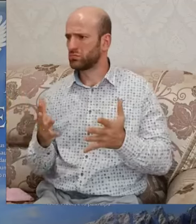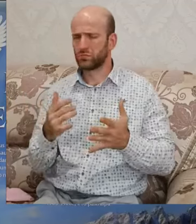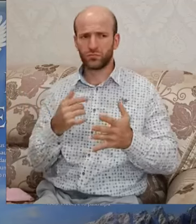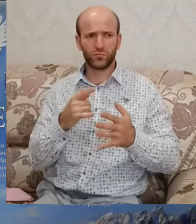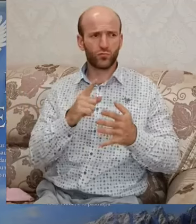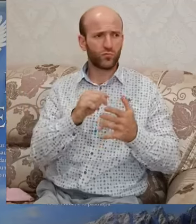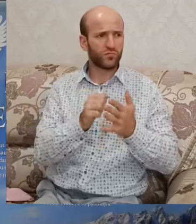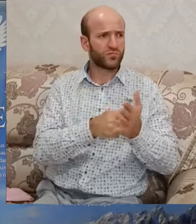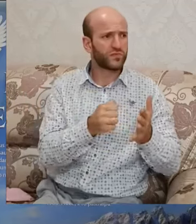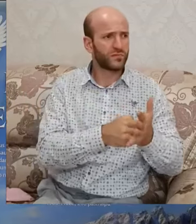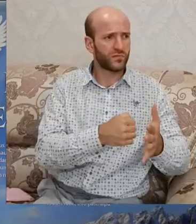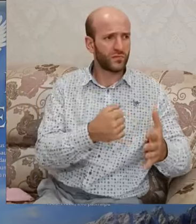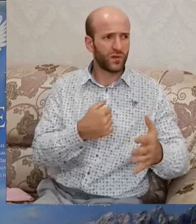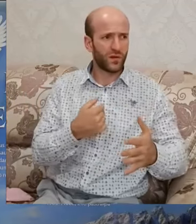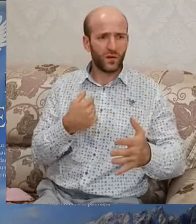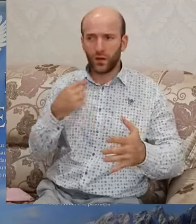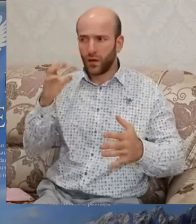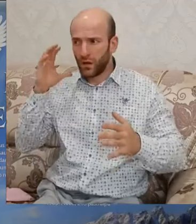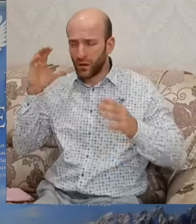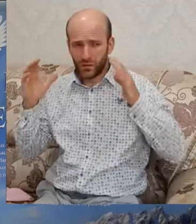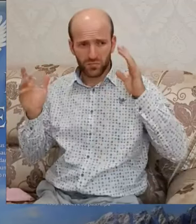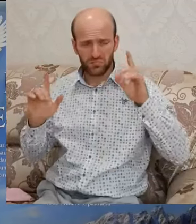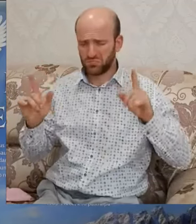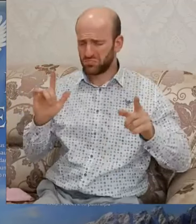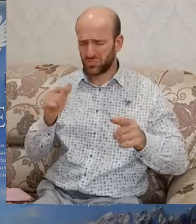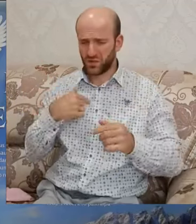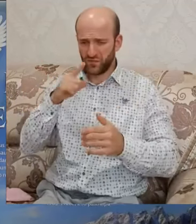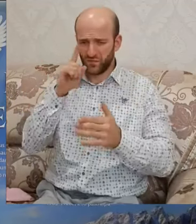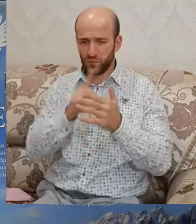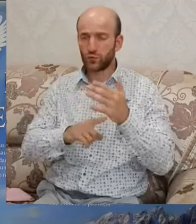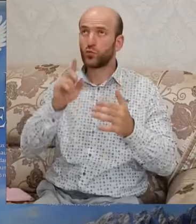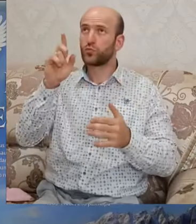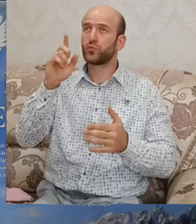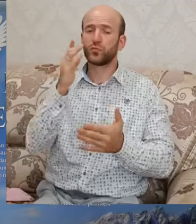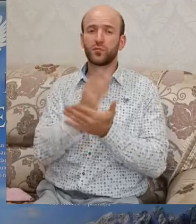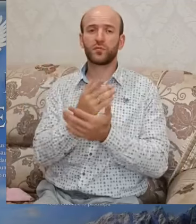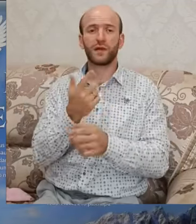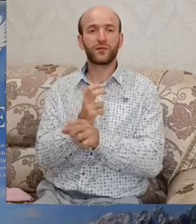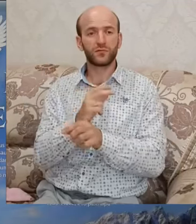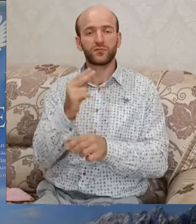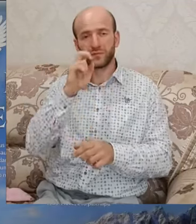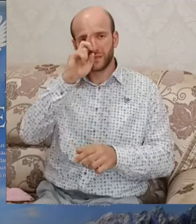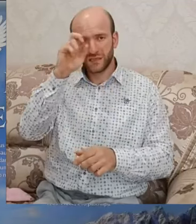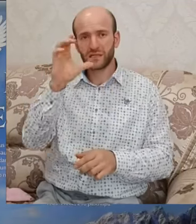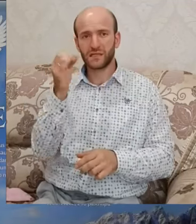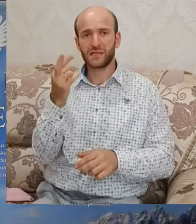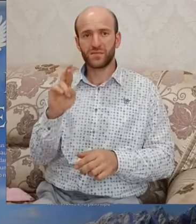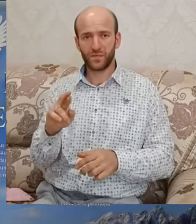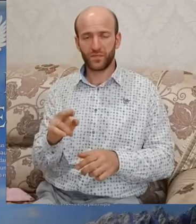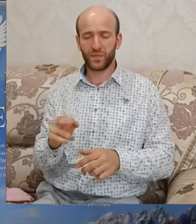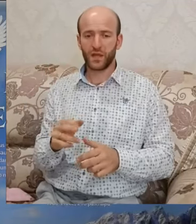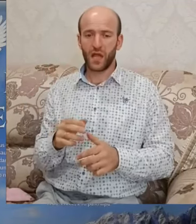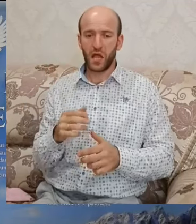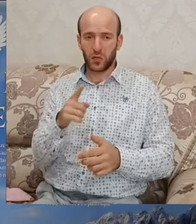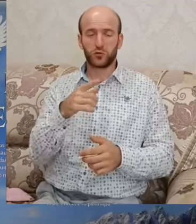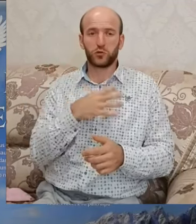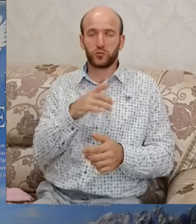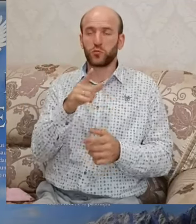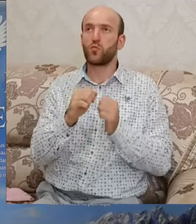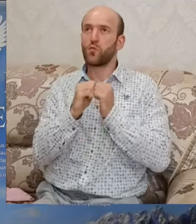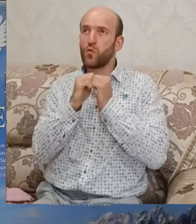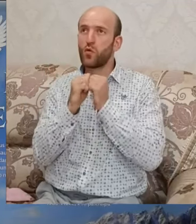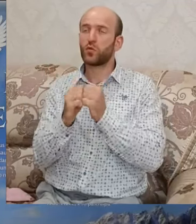Бог. Kam tada melstis? Зачем тогда молиться? Jeigu po to nedaryti tai, ką Dievas atvėrė. Если потом не делать то, что Бог